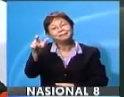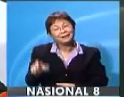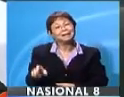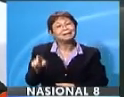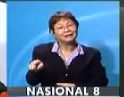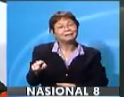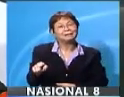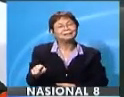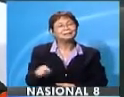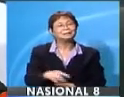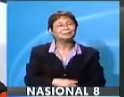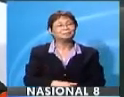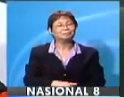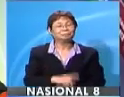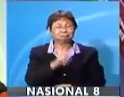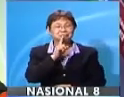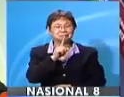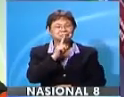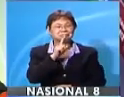cukup nyata.